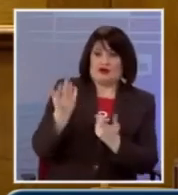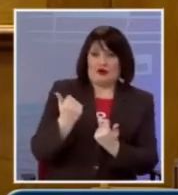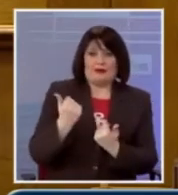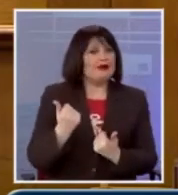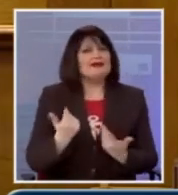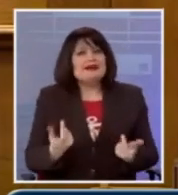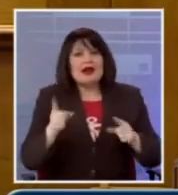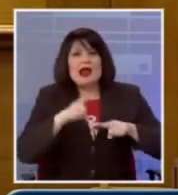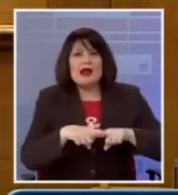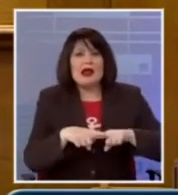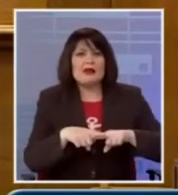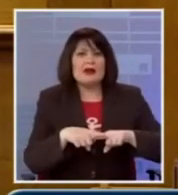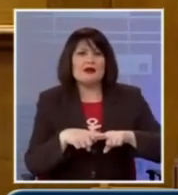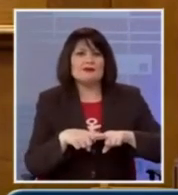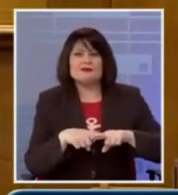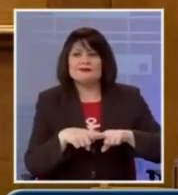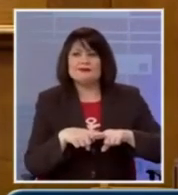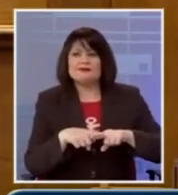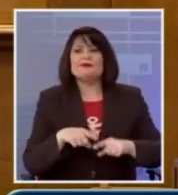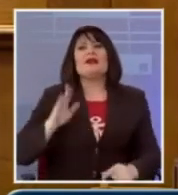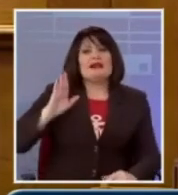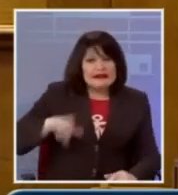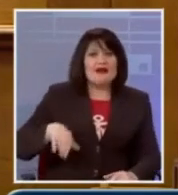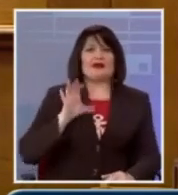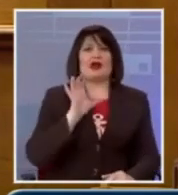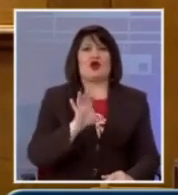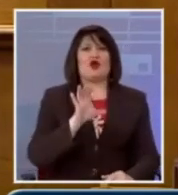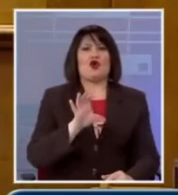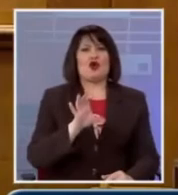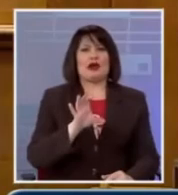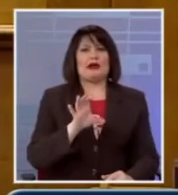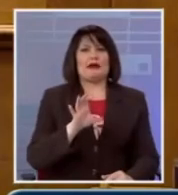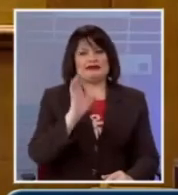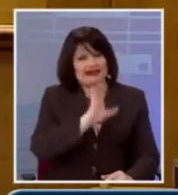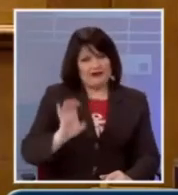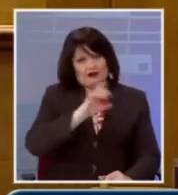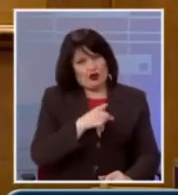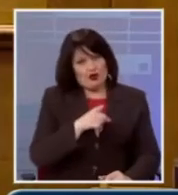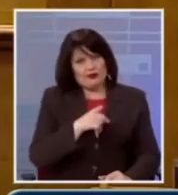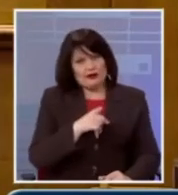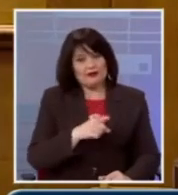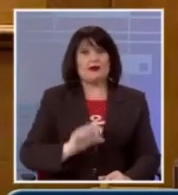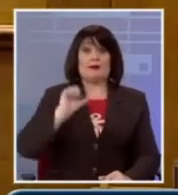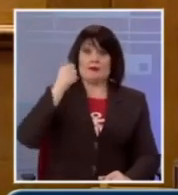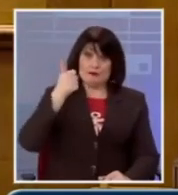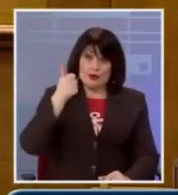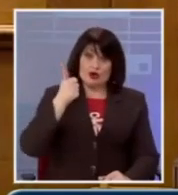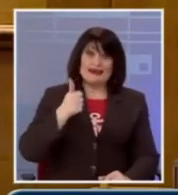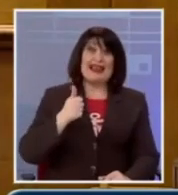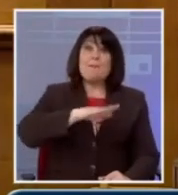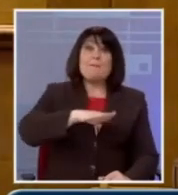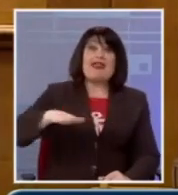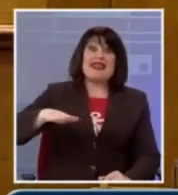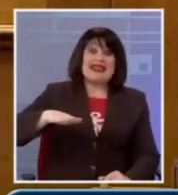Η Ελλάδα είναι η τελευταία χώρα στο δίκτυο κοινωνικής δικαιοσύνης στην Ευρώπη και η πρώτη στο δίκτυο παιδικής φτώχειας.